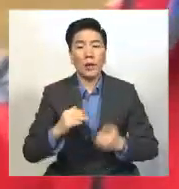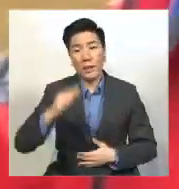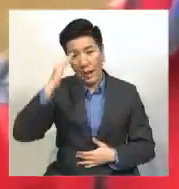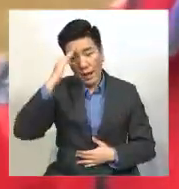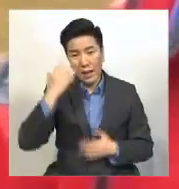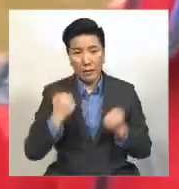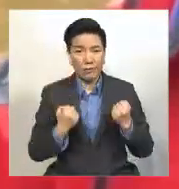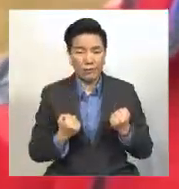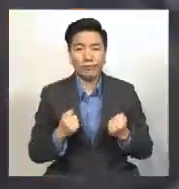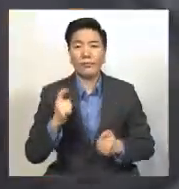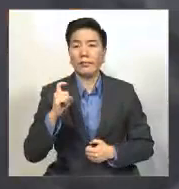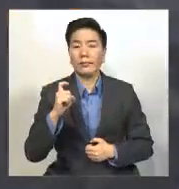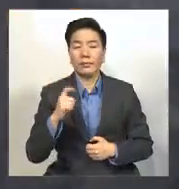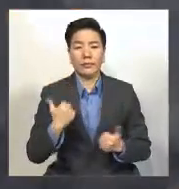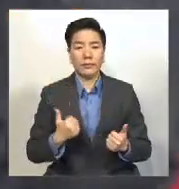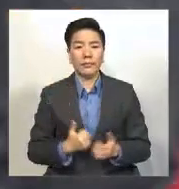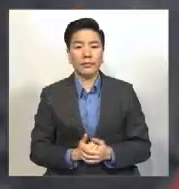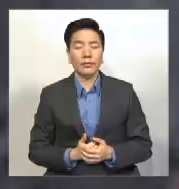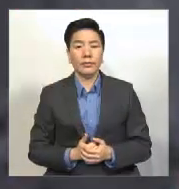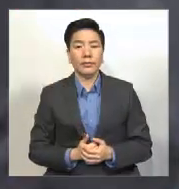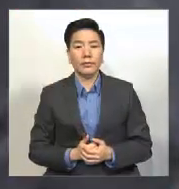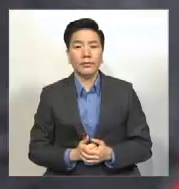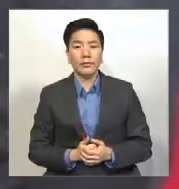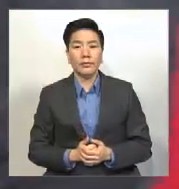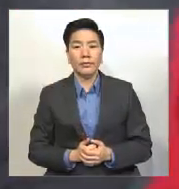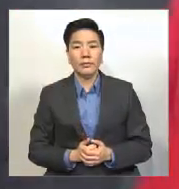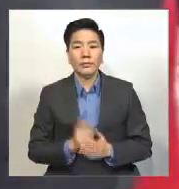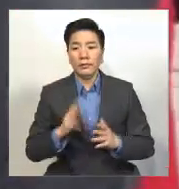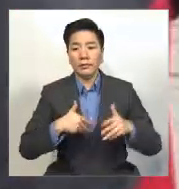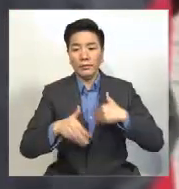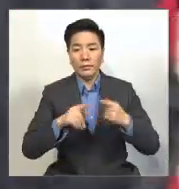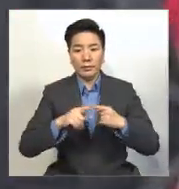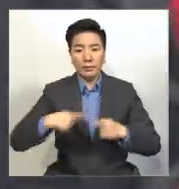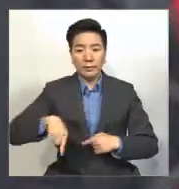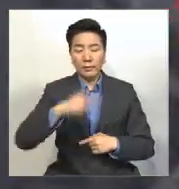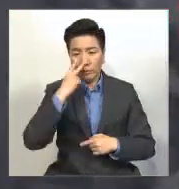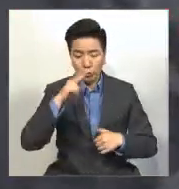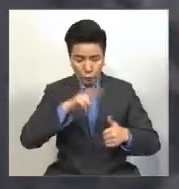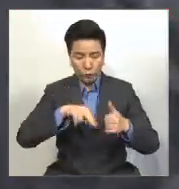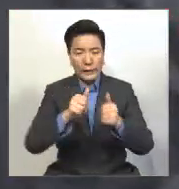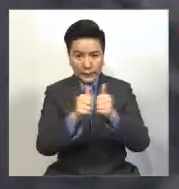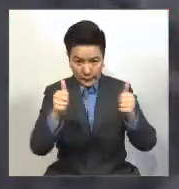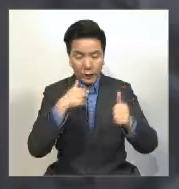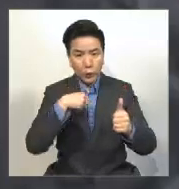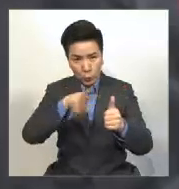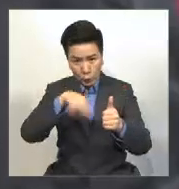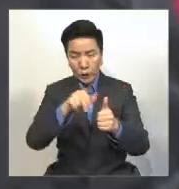งๆมาช่วยก็เข้าไม่ได้ เรื่องฐานการกินชาวบ้านทุกคนได้รับการดูแลอย่างดี ได้รับการดูแลอย่างดีครับ